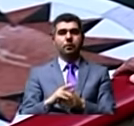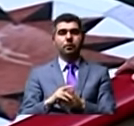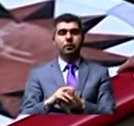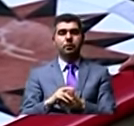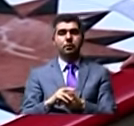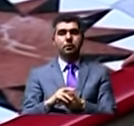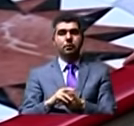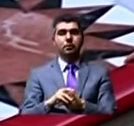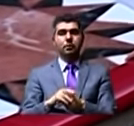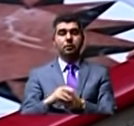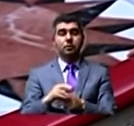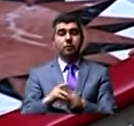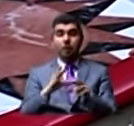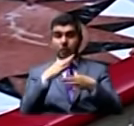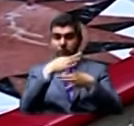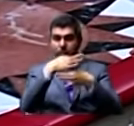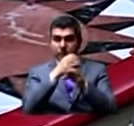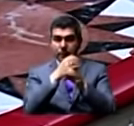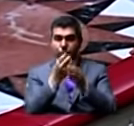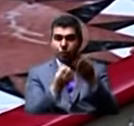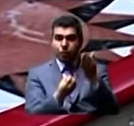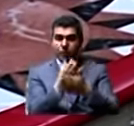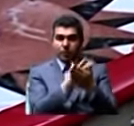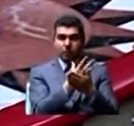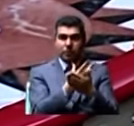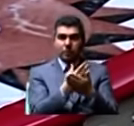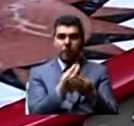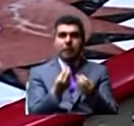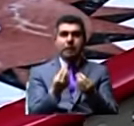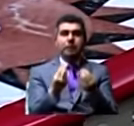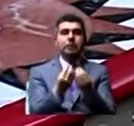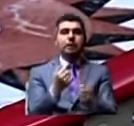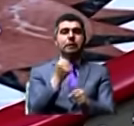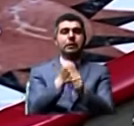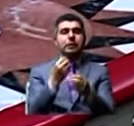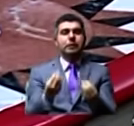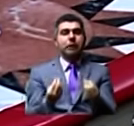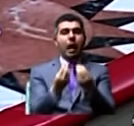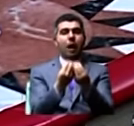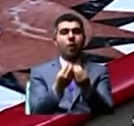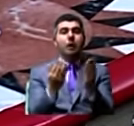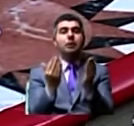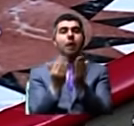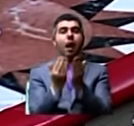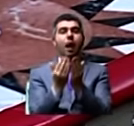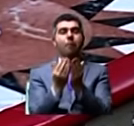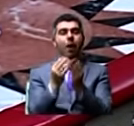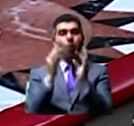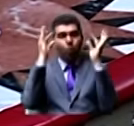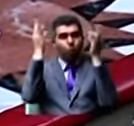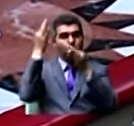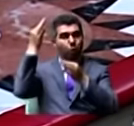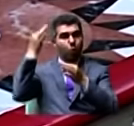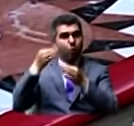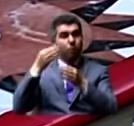اذا تنقول لك البحث العلمي تيتعاونوا معنا في البحث العلمي، تيديو لنا الطلبه اللي تيسولوا الدكتوراه تيمشي